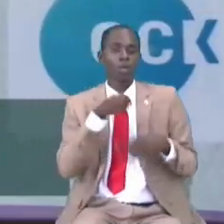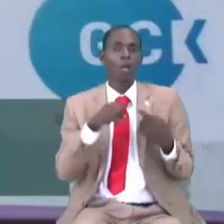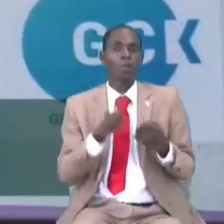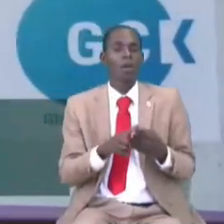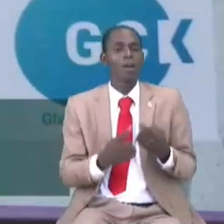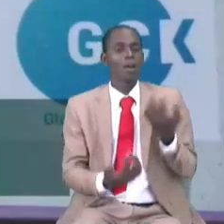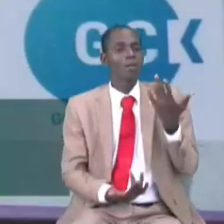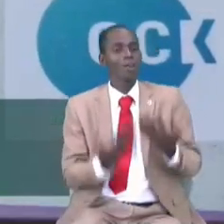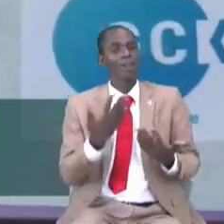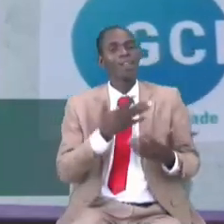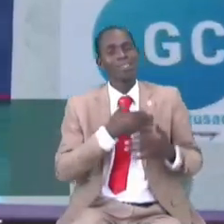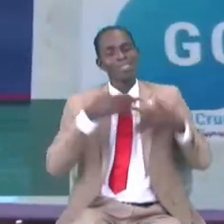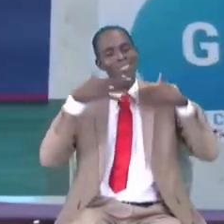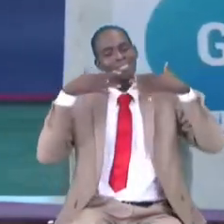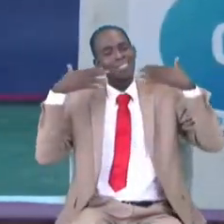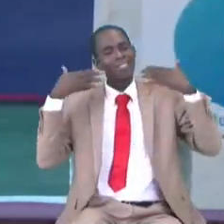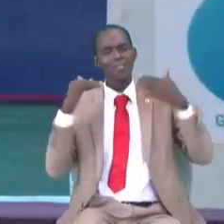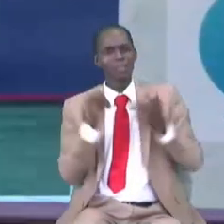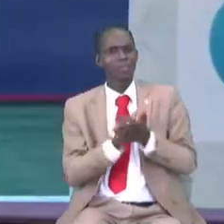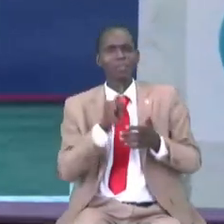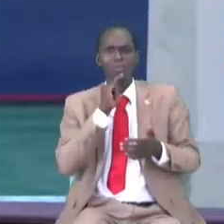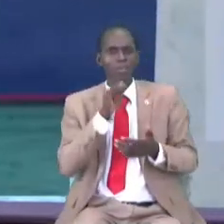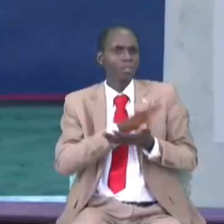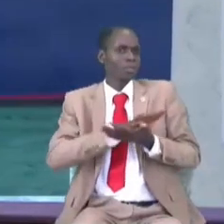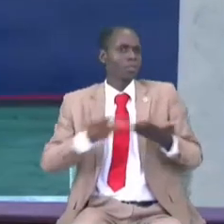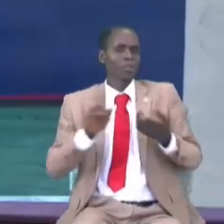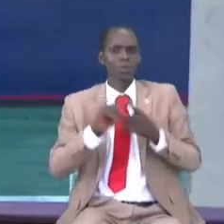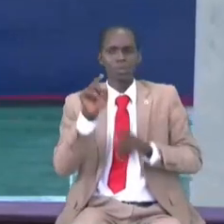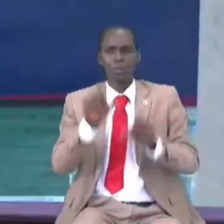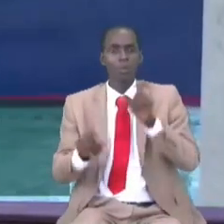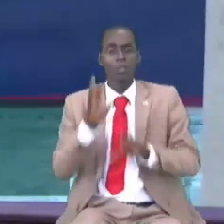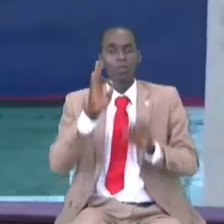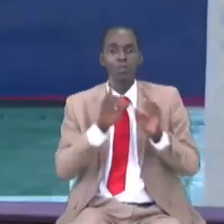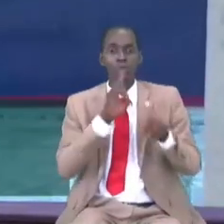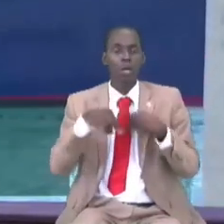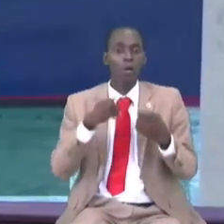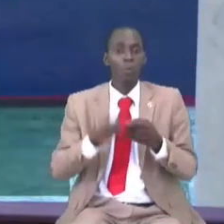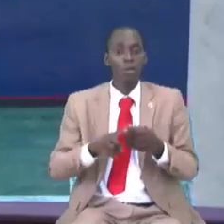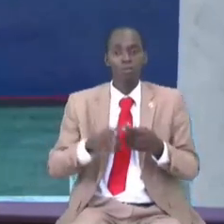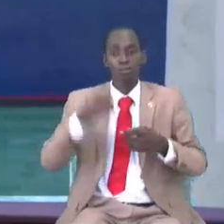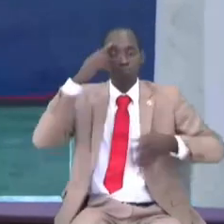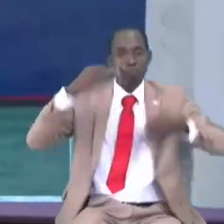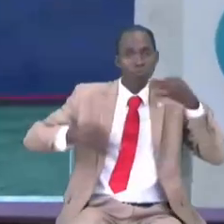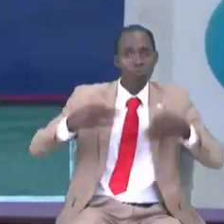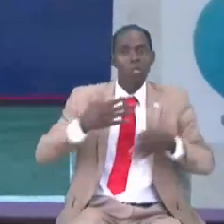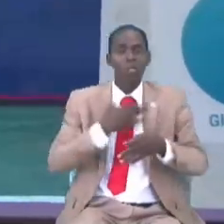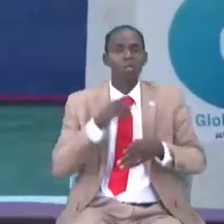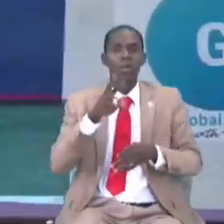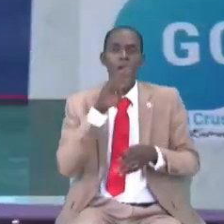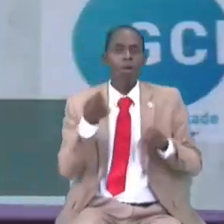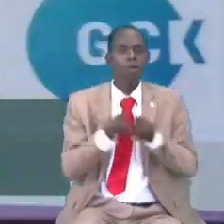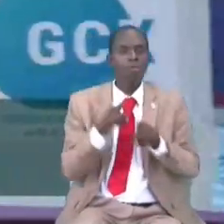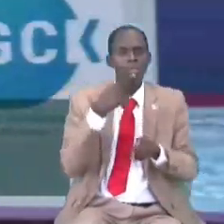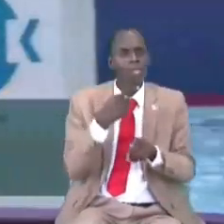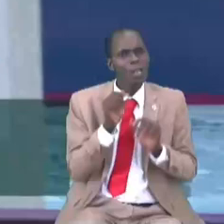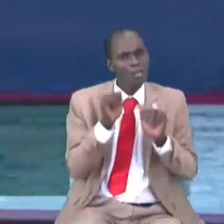tu parles du jugement et tu dis, est-ce que tu peux me donner un peu d'argent là-bas? Ça, ce